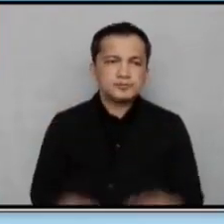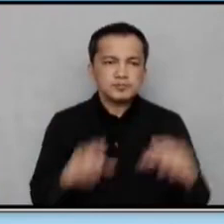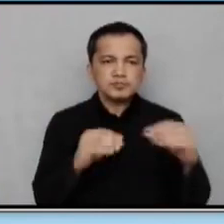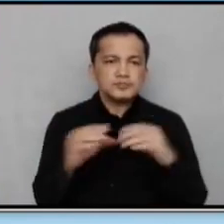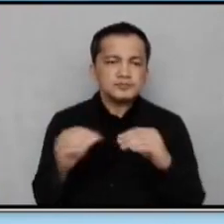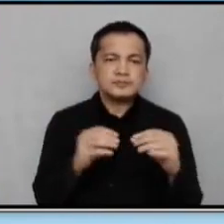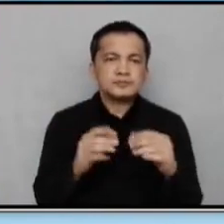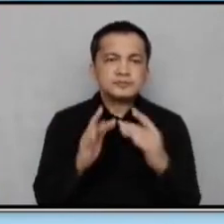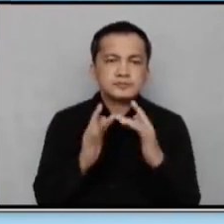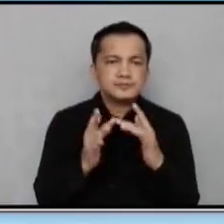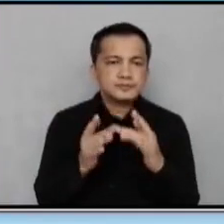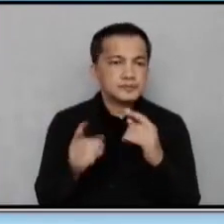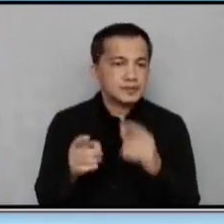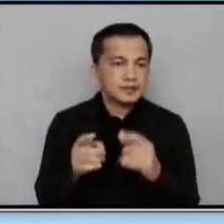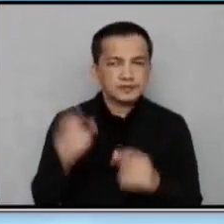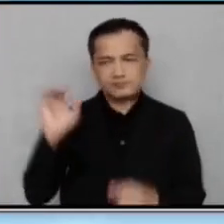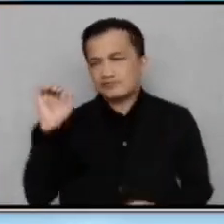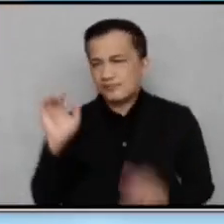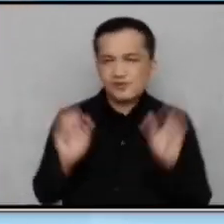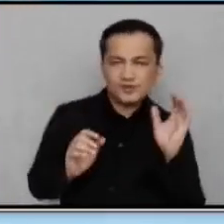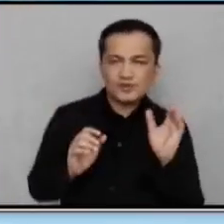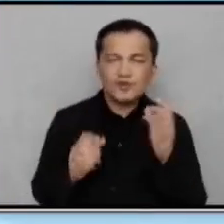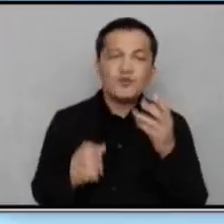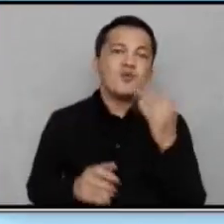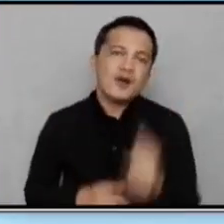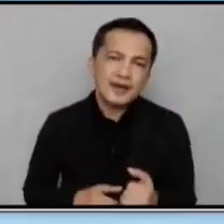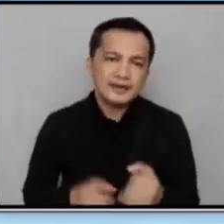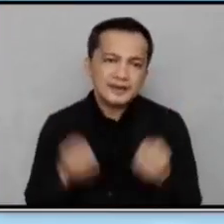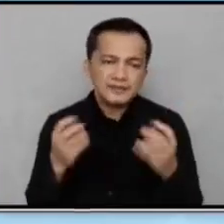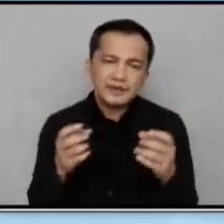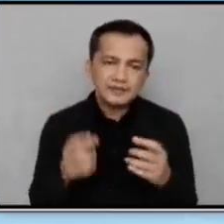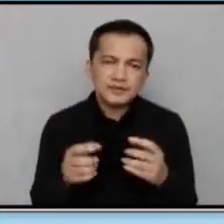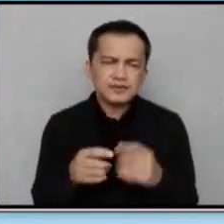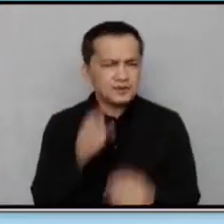ang nasabing post dahil marami